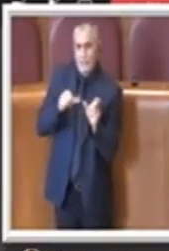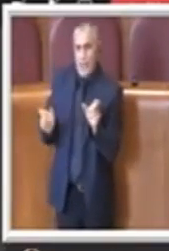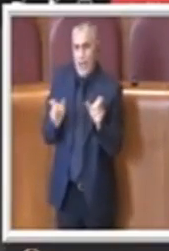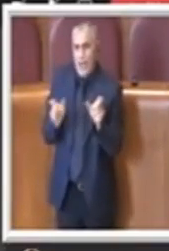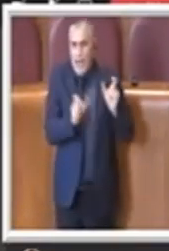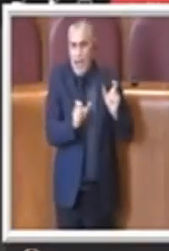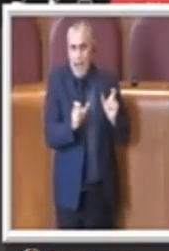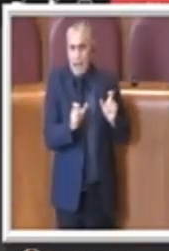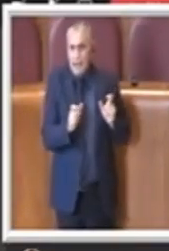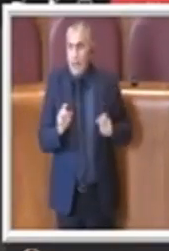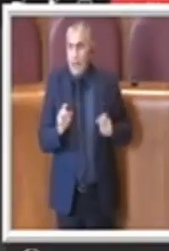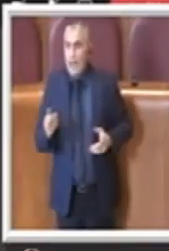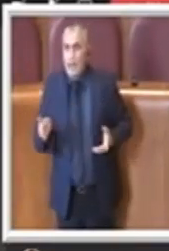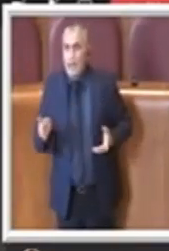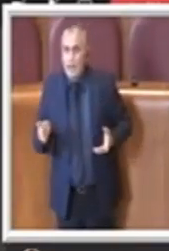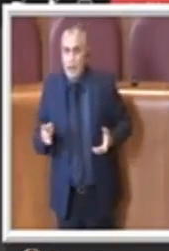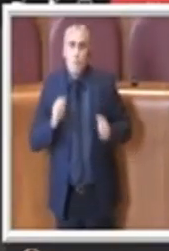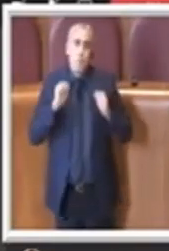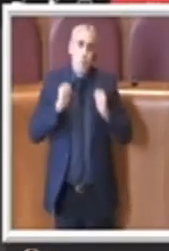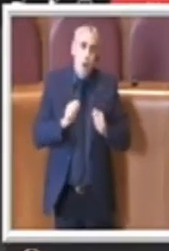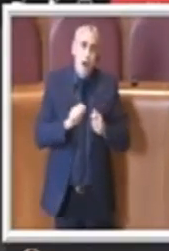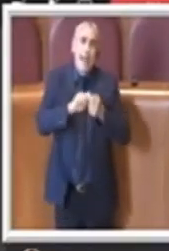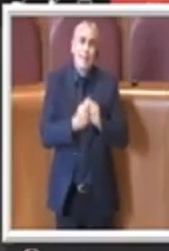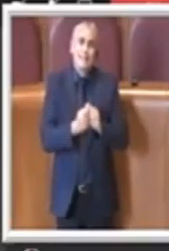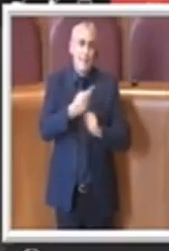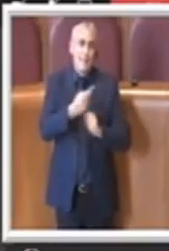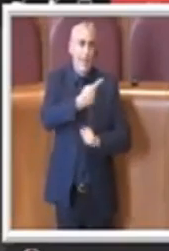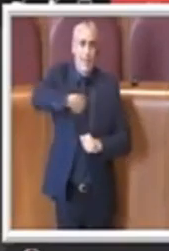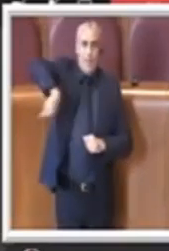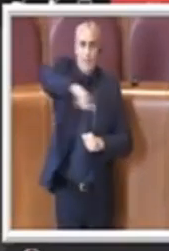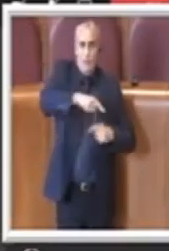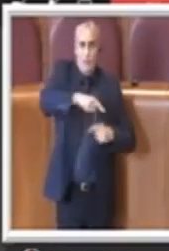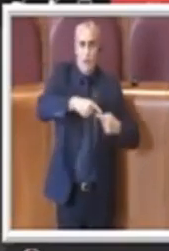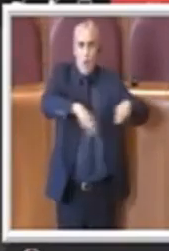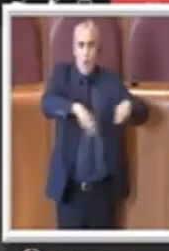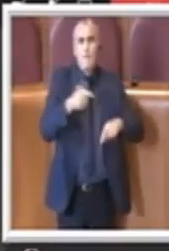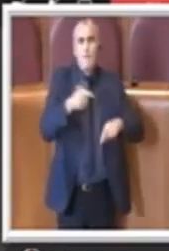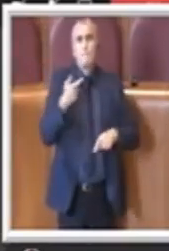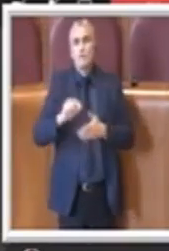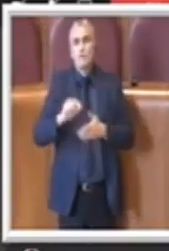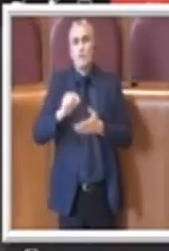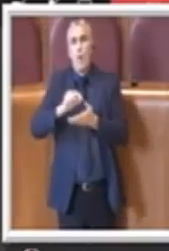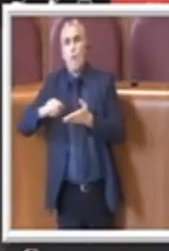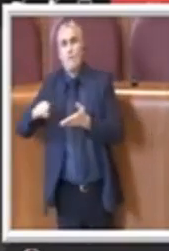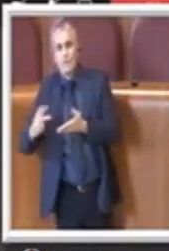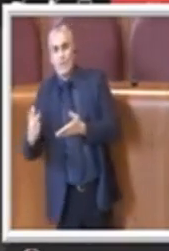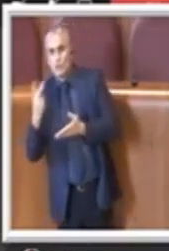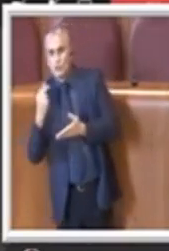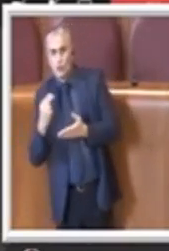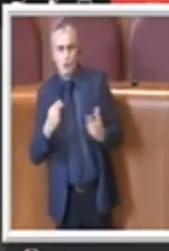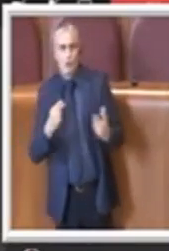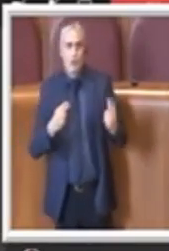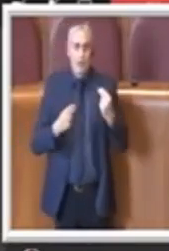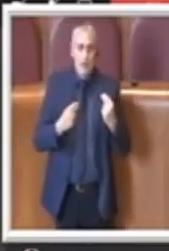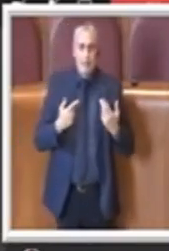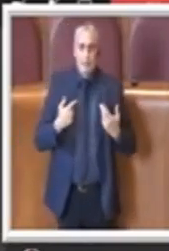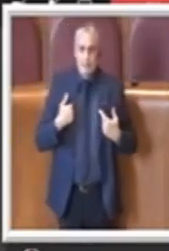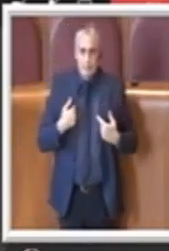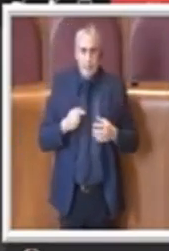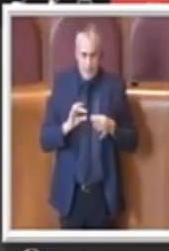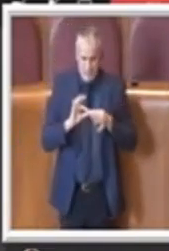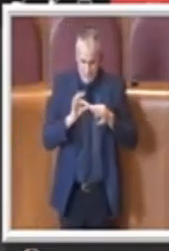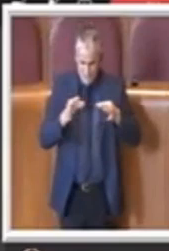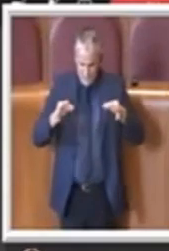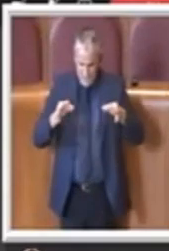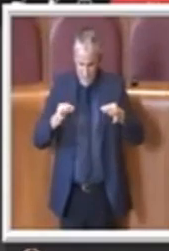riusciamo a risolvere con un emendamento d'aula perché un ufficio ha detto una cosa piuttosto che un'altra e noi abbiamo sentito questa necessità